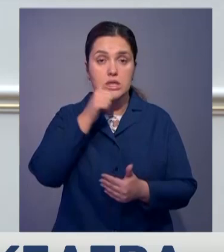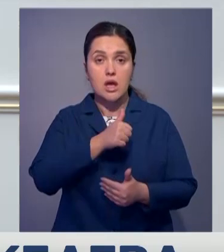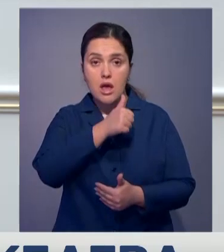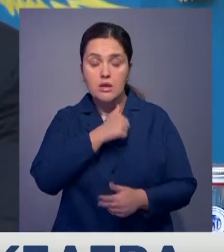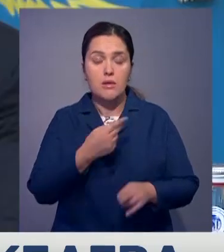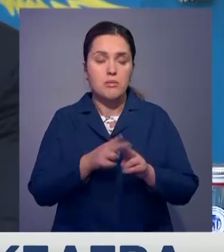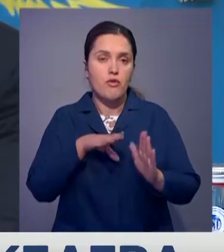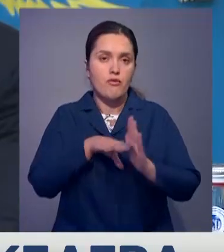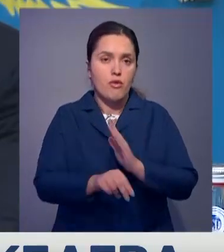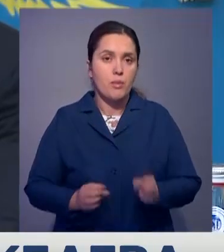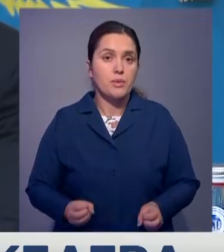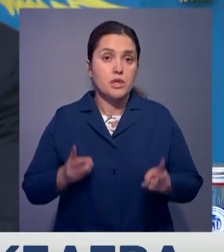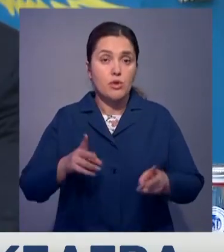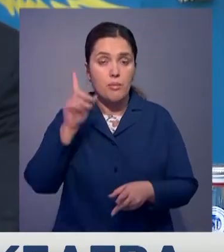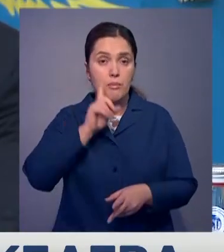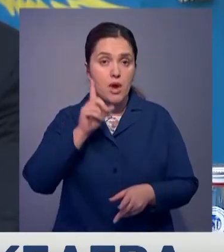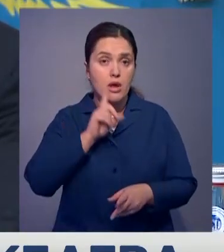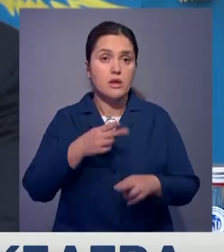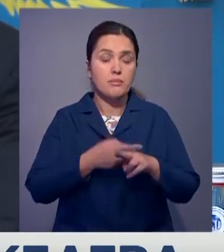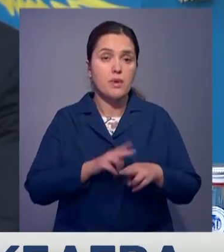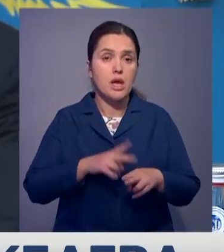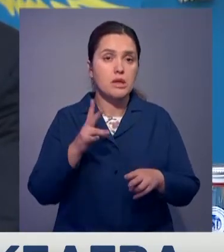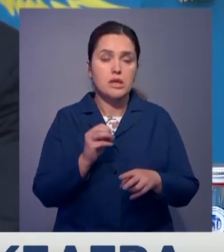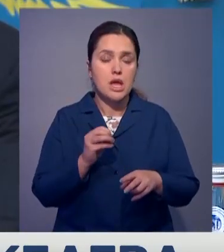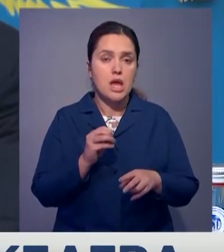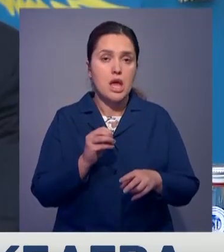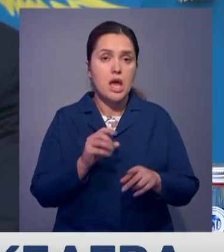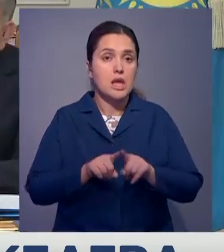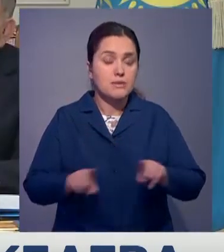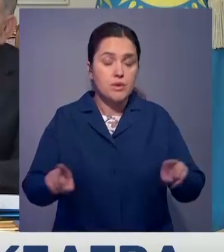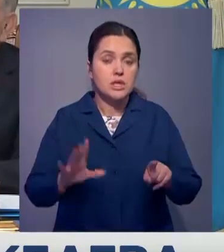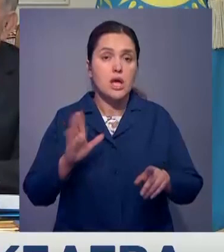это преступление. Пока в нашей стране эта практика не распространена широко,